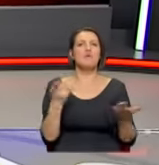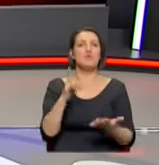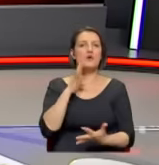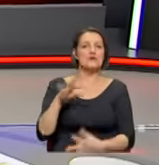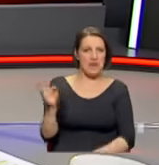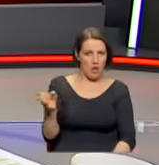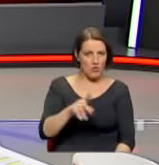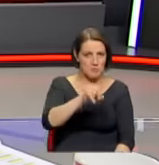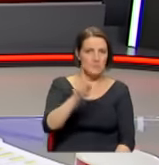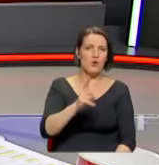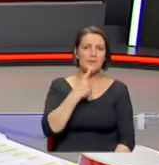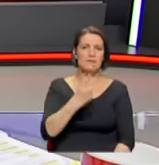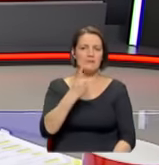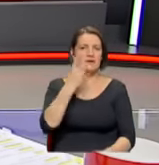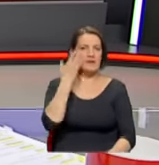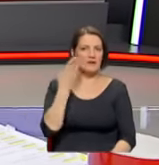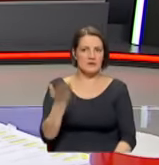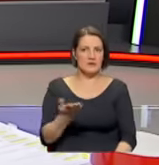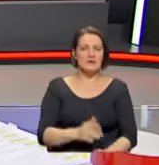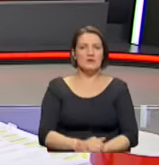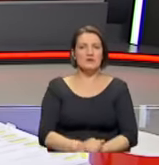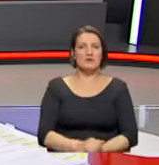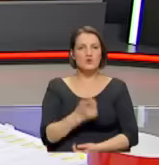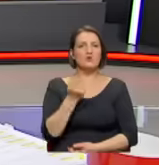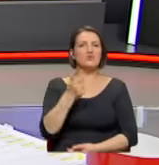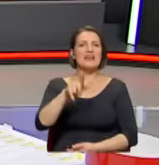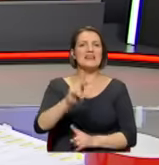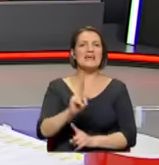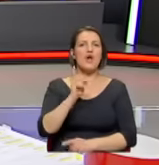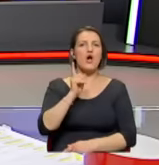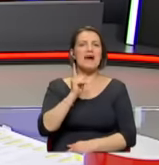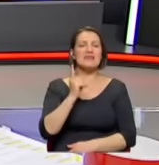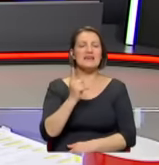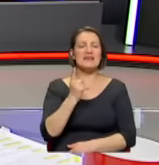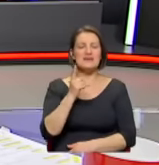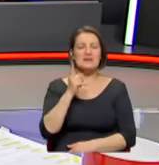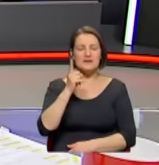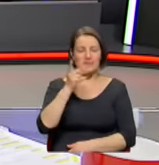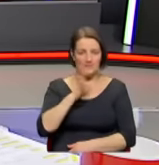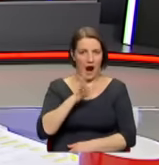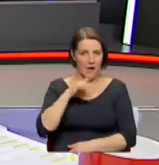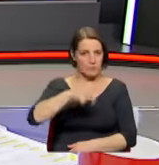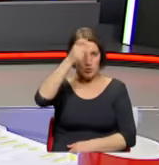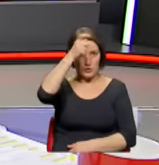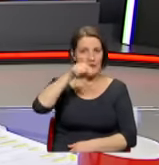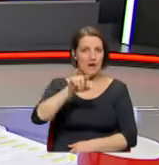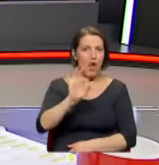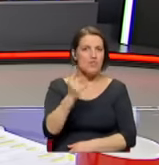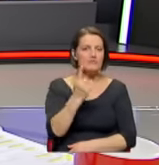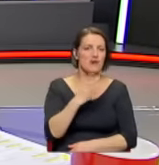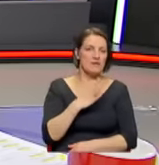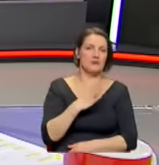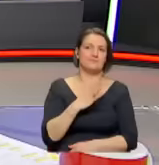insanlar ölsünler mi demiş bir izleyicimiz. Ücretli öğretmenlik diye bir şey var bu ülkede. Öyle bir şey